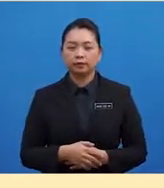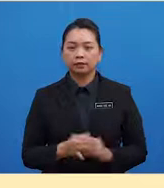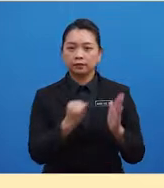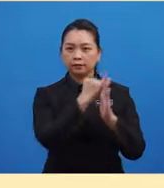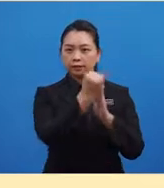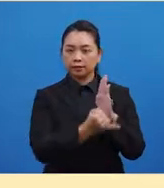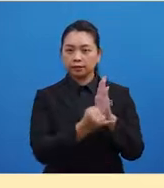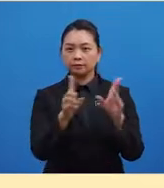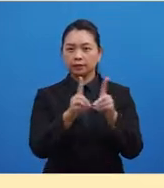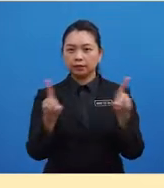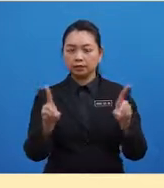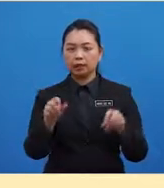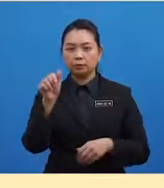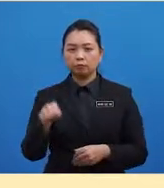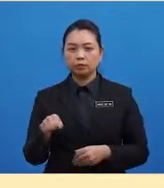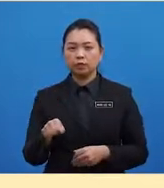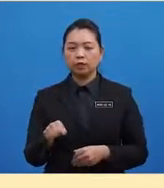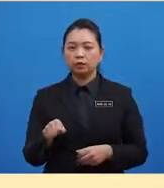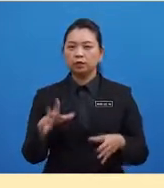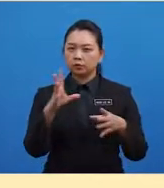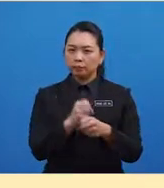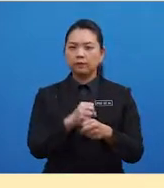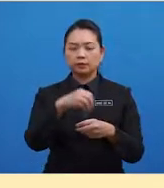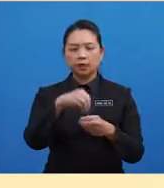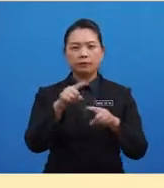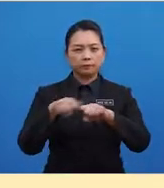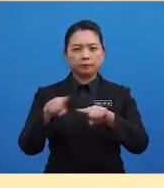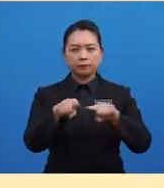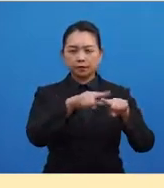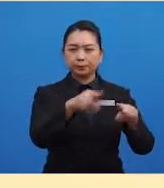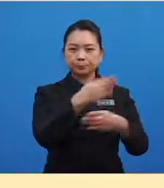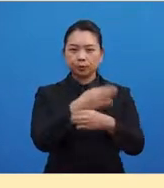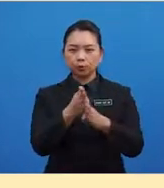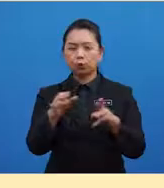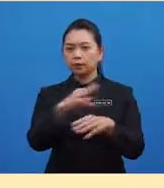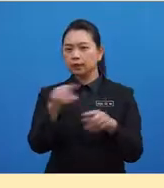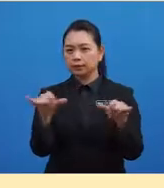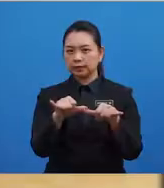dinding sebenarnya boleh didapati dalam pelbagai bentuk, saiz dan warna.